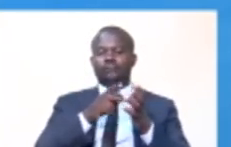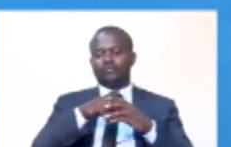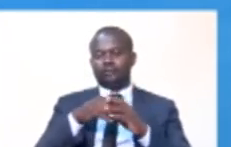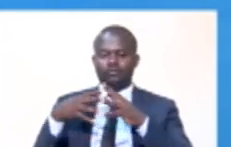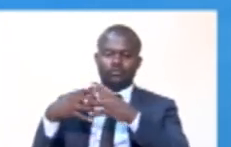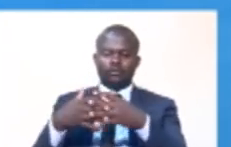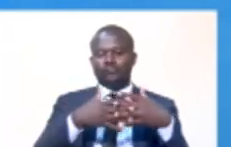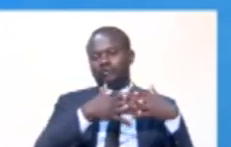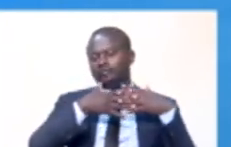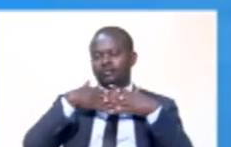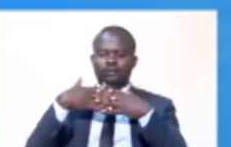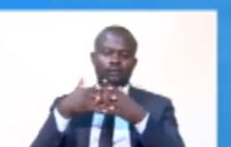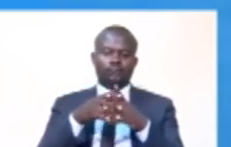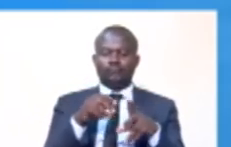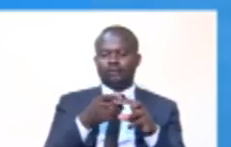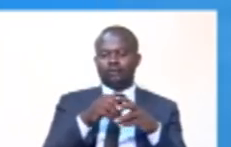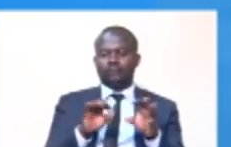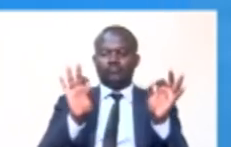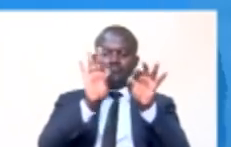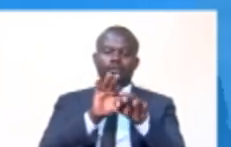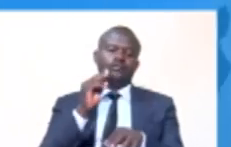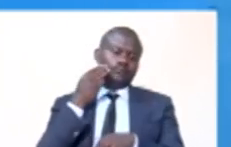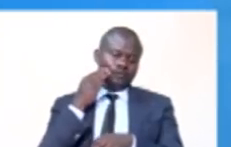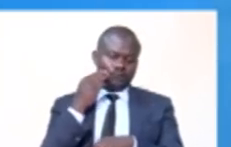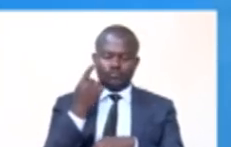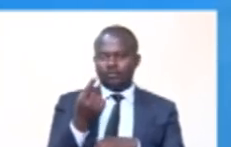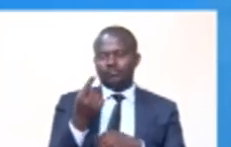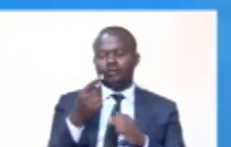Ubumwe z'Abarabu byavuye ku gaciro ka